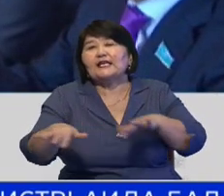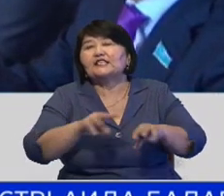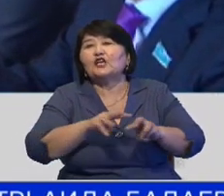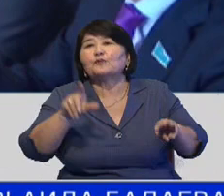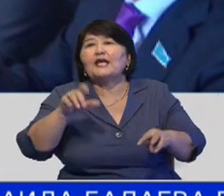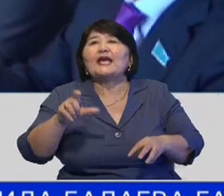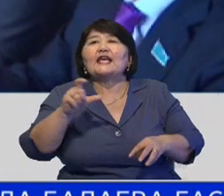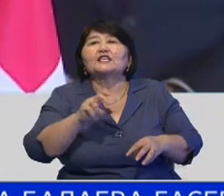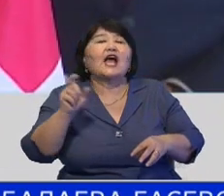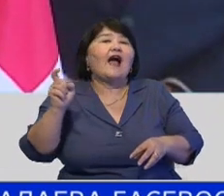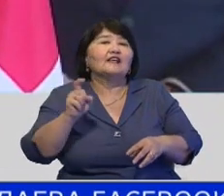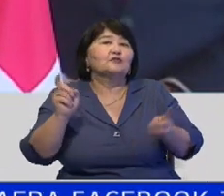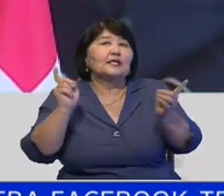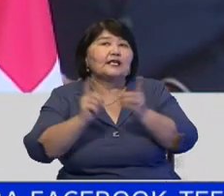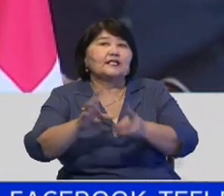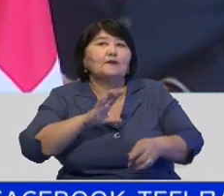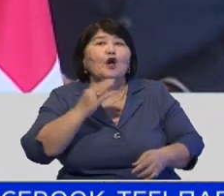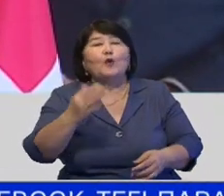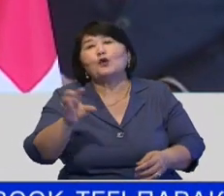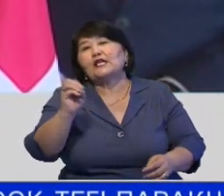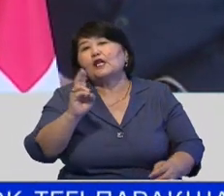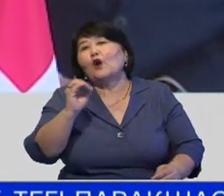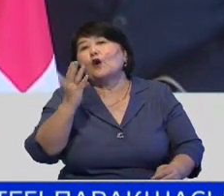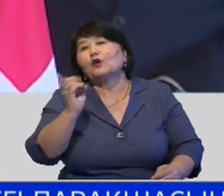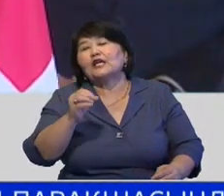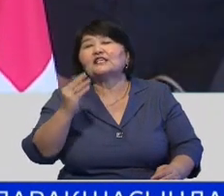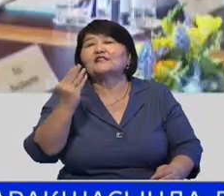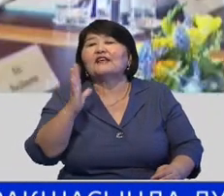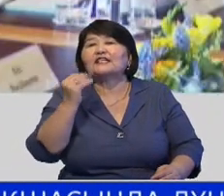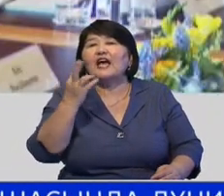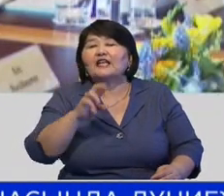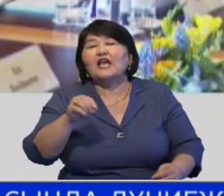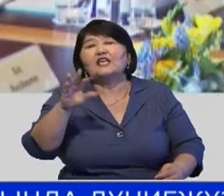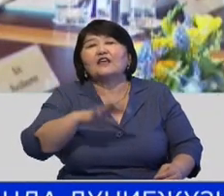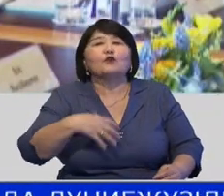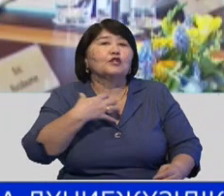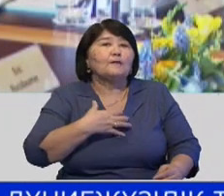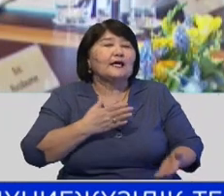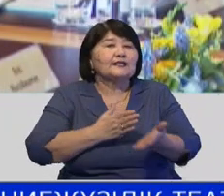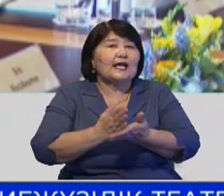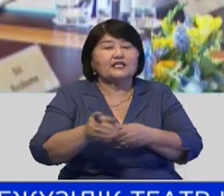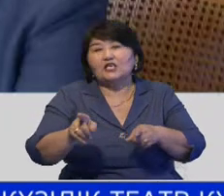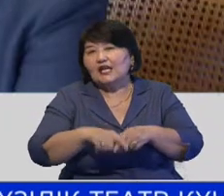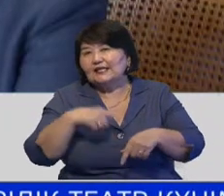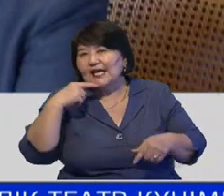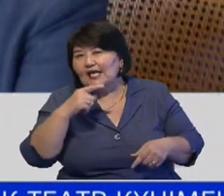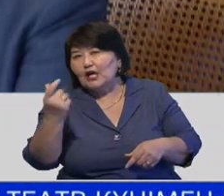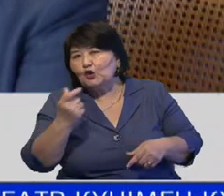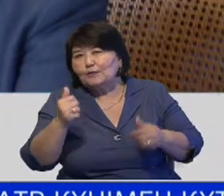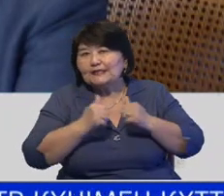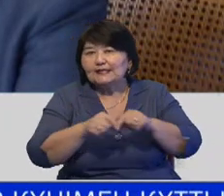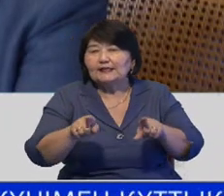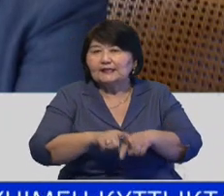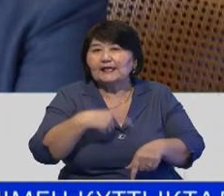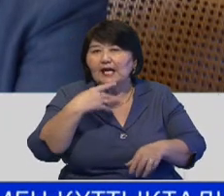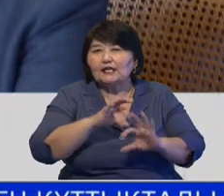министрі Иницияо Касиспен кездескен еді. Онда Ерлан Қошанов Швейцария Қазақстанның Еуропадағы маңызды саяси және экономикалық серіктесі